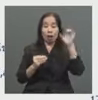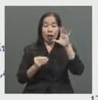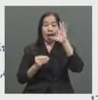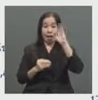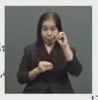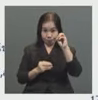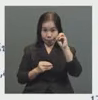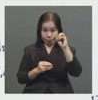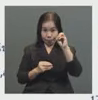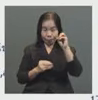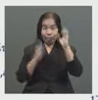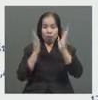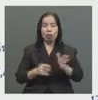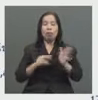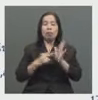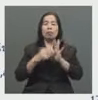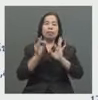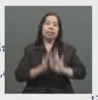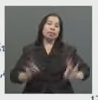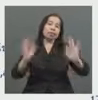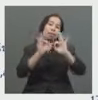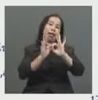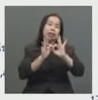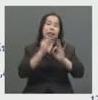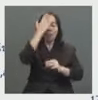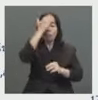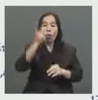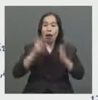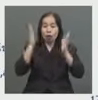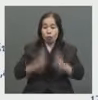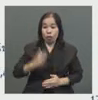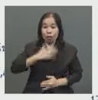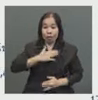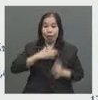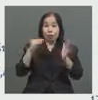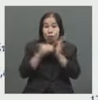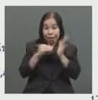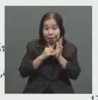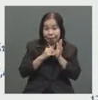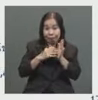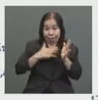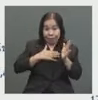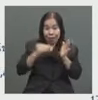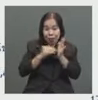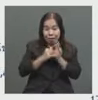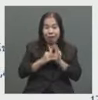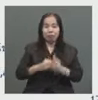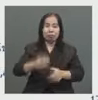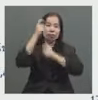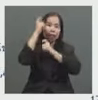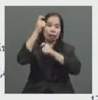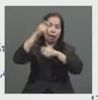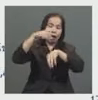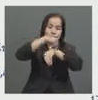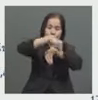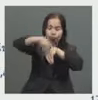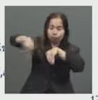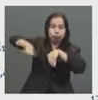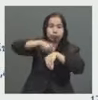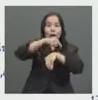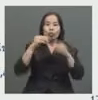850ตรงนี้แหละครับที่มีความสำคัญคือคนที่เดินทางอยู่ในกรุงเทพมหานครมีความเสี่ยงทั้งสิ้นที่ท่านจะติด